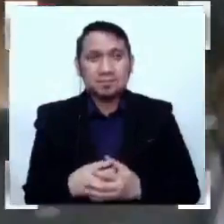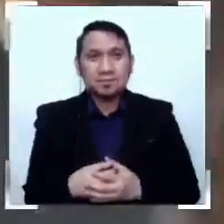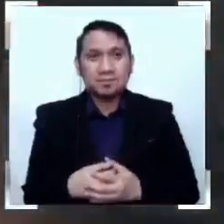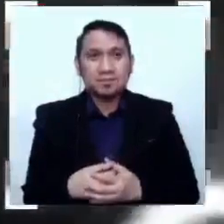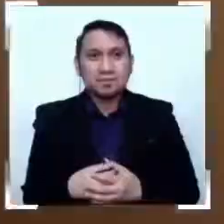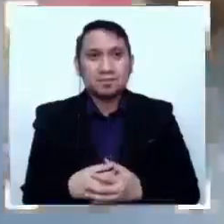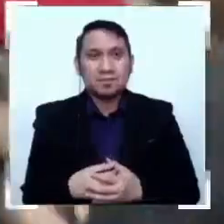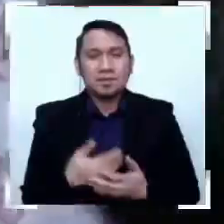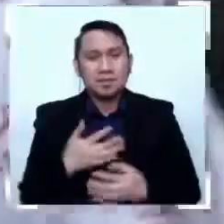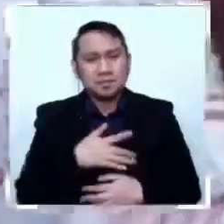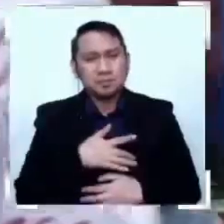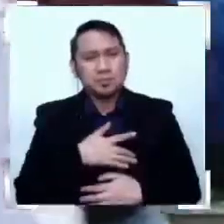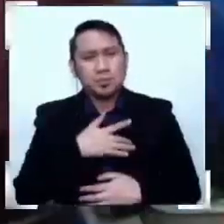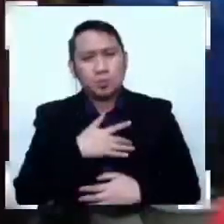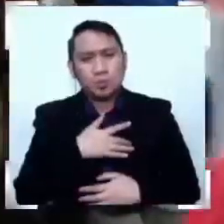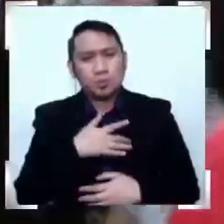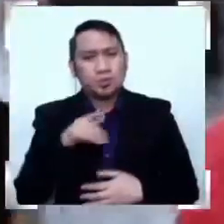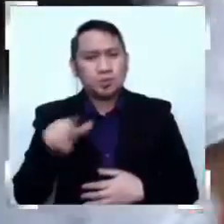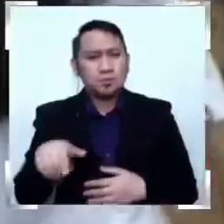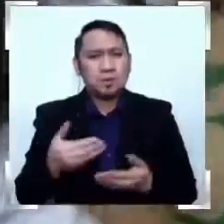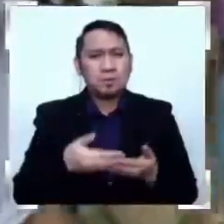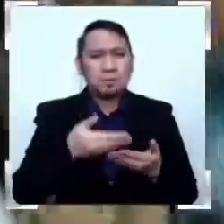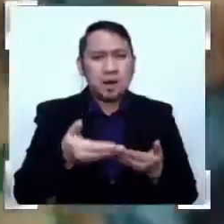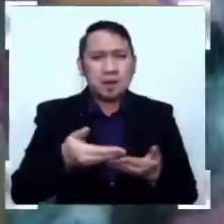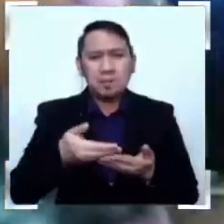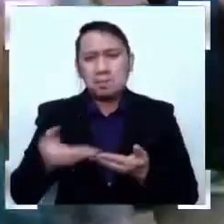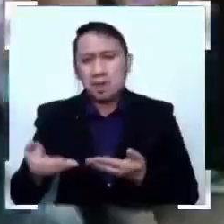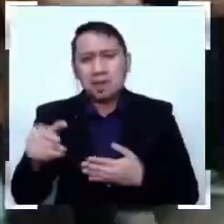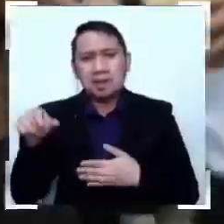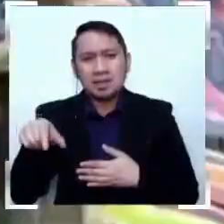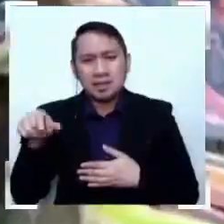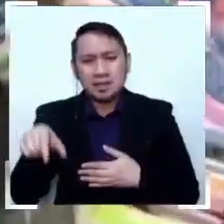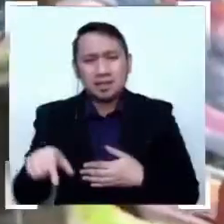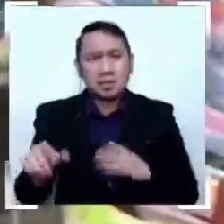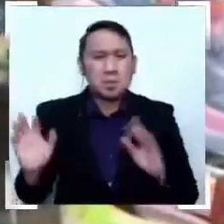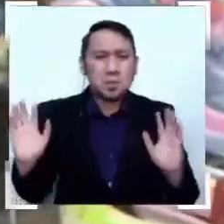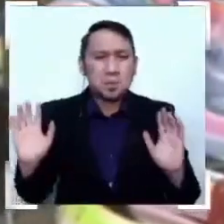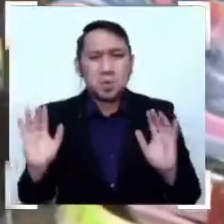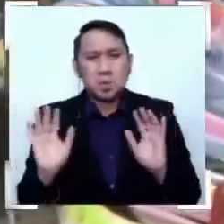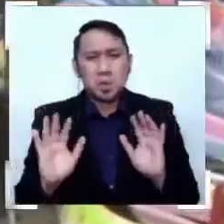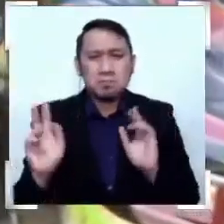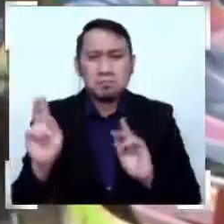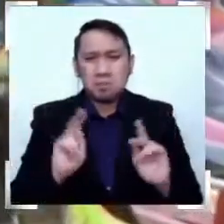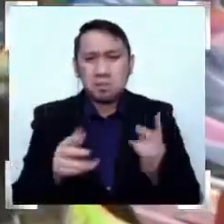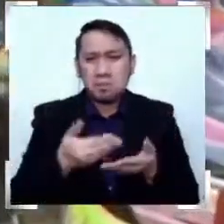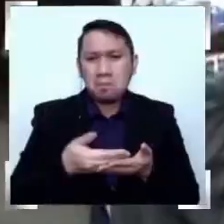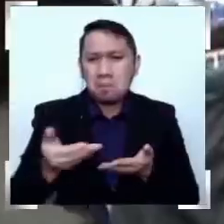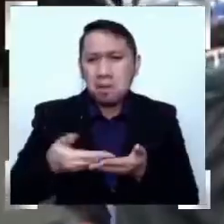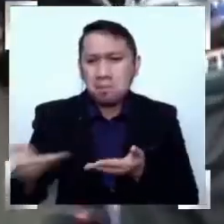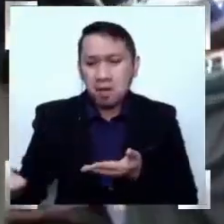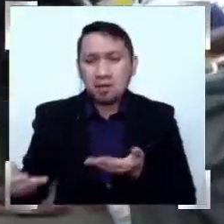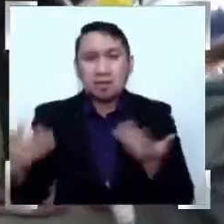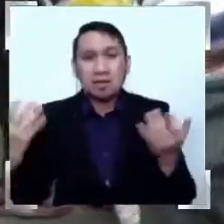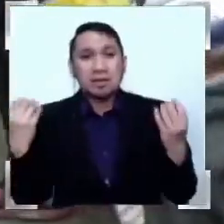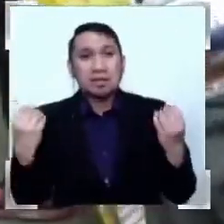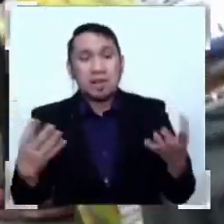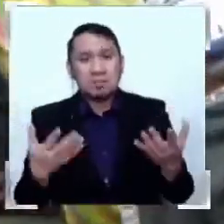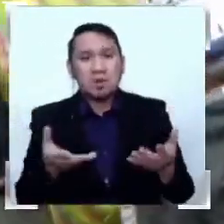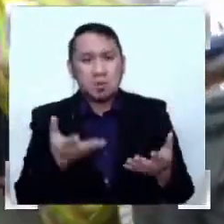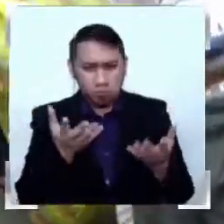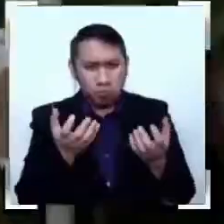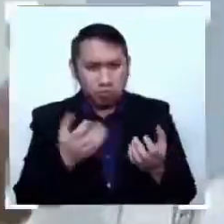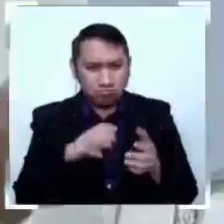Ramdam na ang Christmas rush sa Quiapo. Dagsa ang mga namimili ng panregalo at pamasko. Marami siyempre tumatawad para hindi mapagastos ng